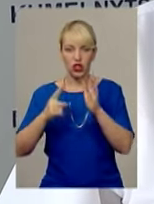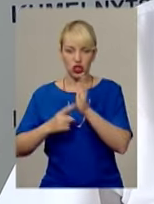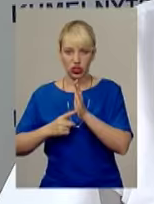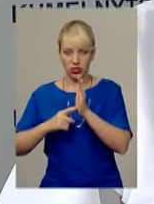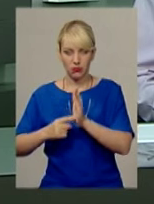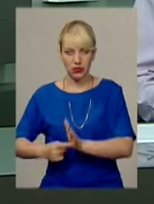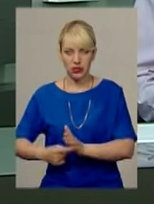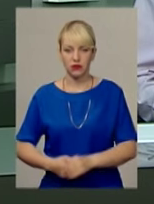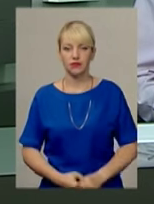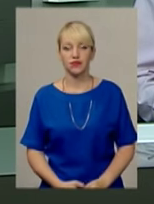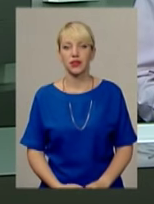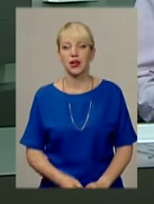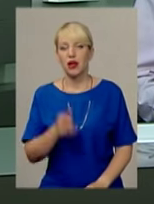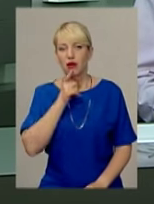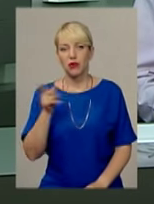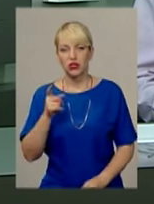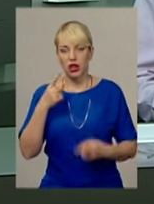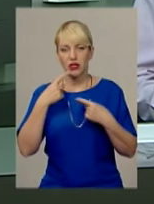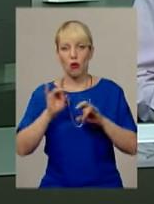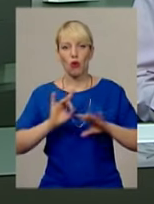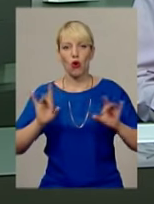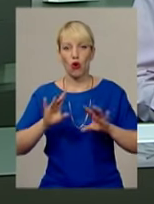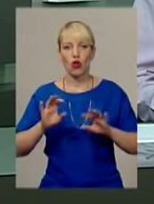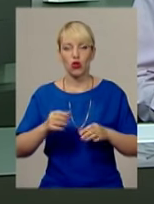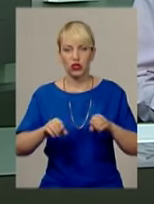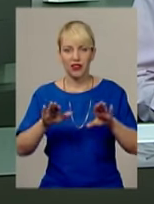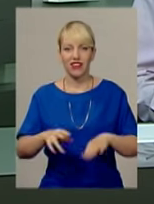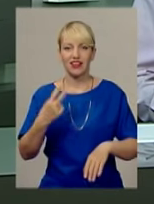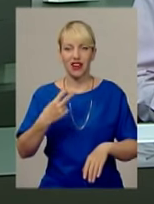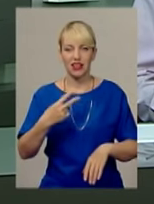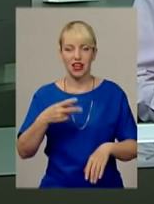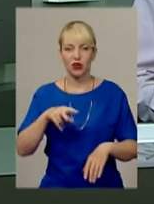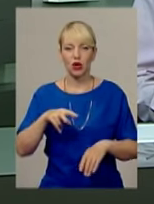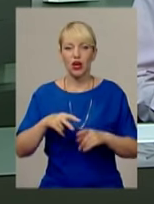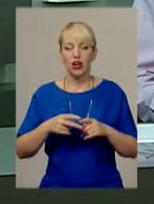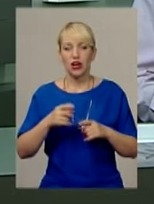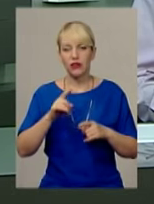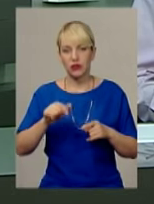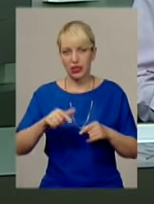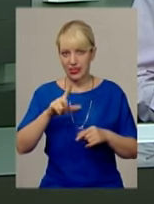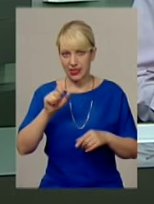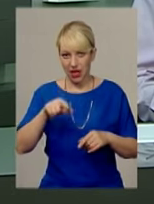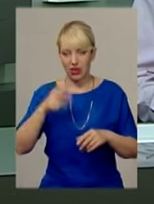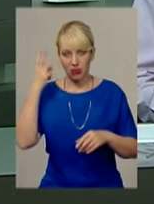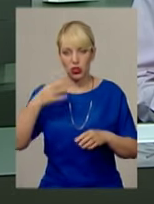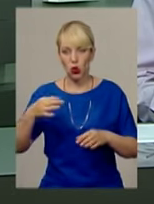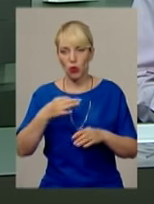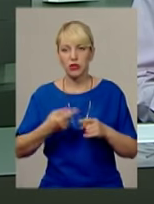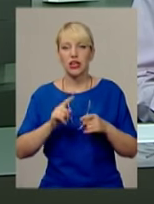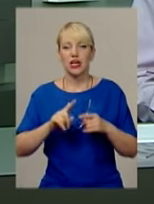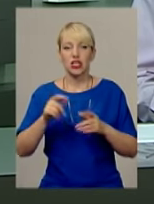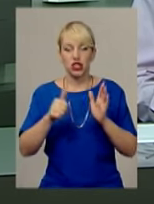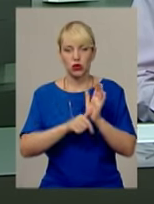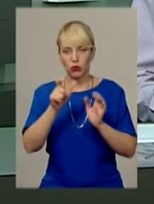волі. Під час проголошення вироку 20 липня цього року у залі апеляційного суду Хмельницької області шістьом молодикам